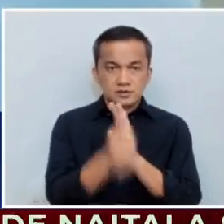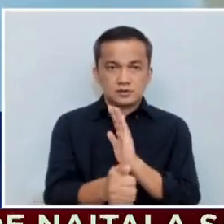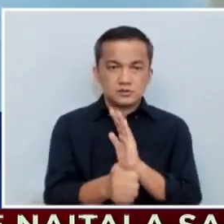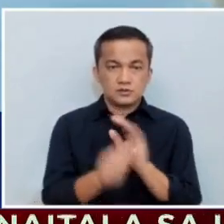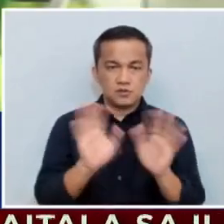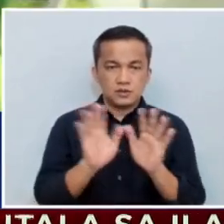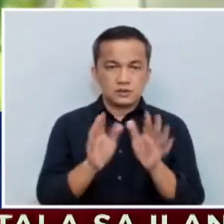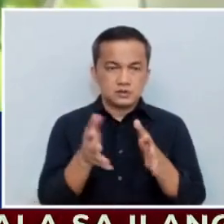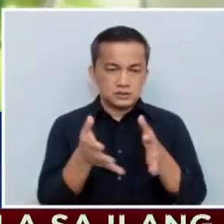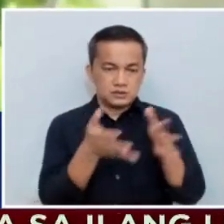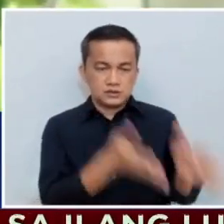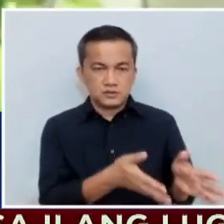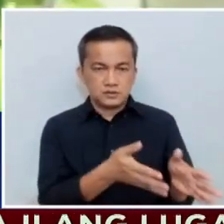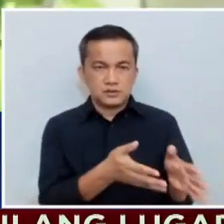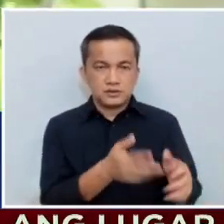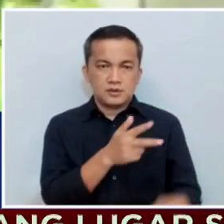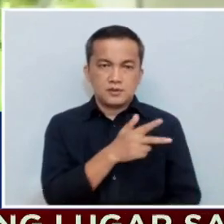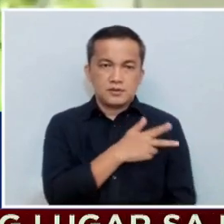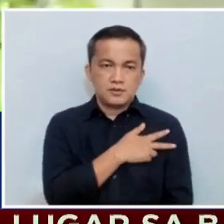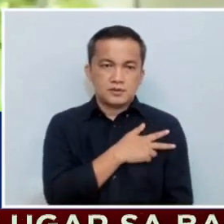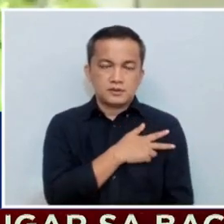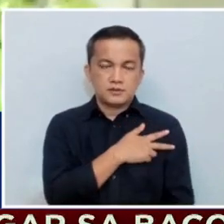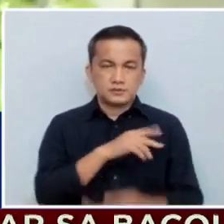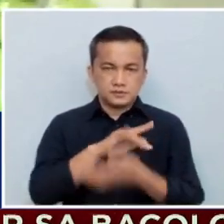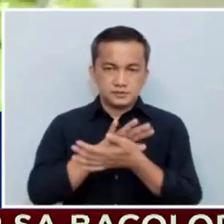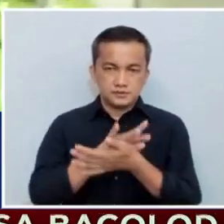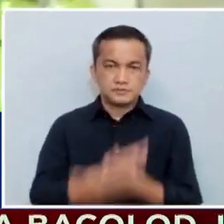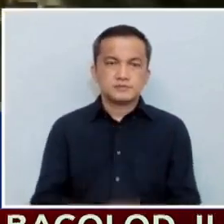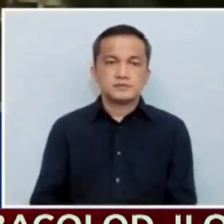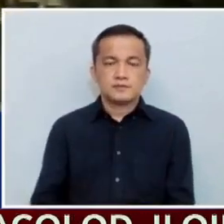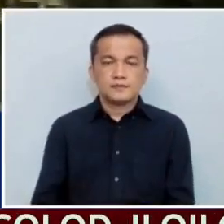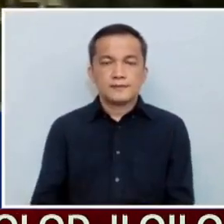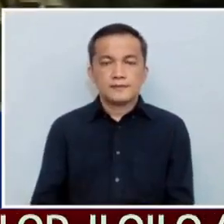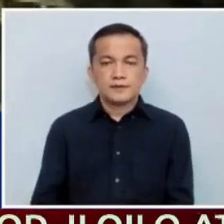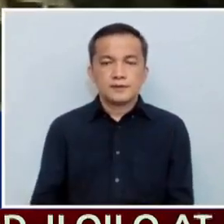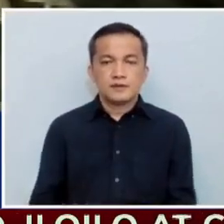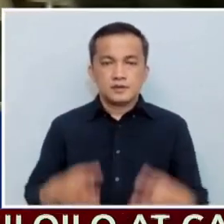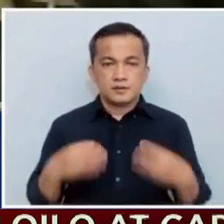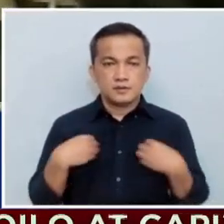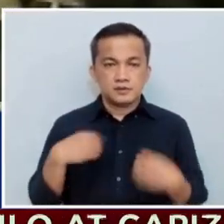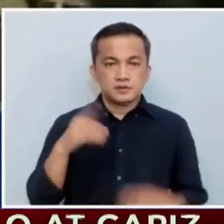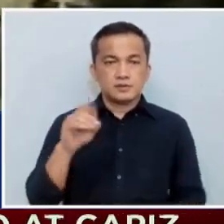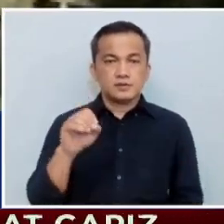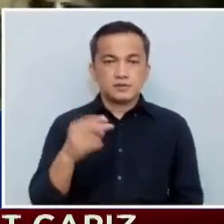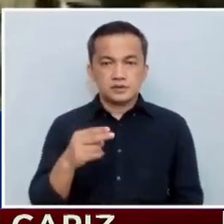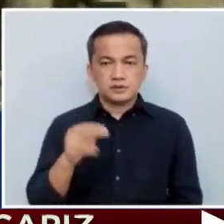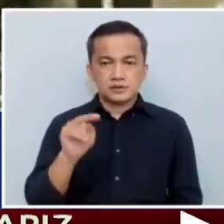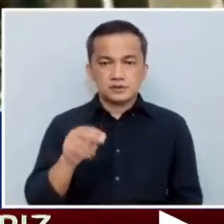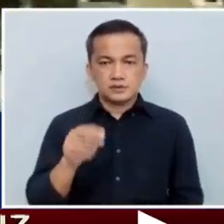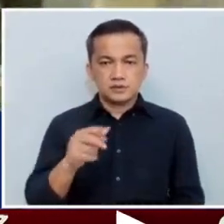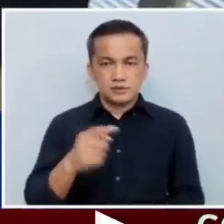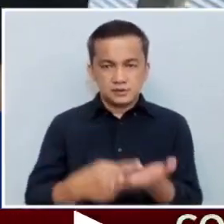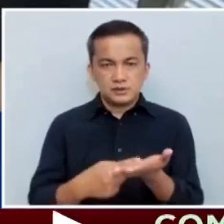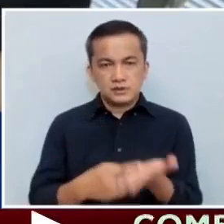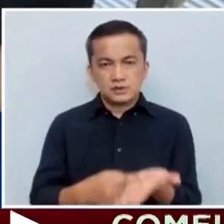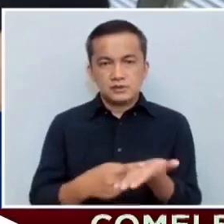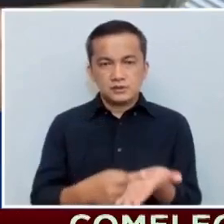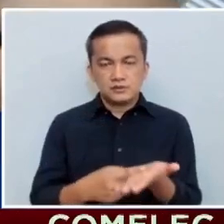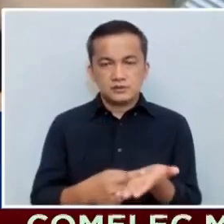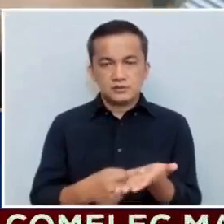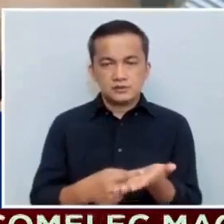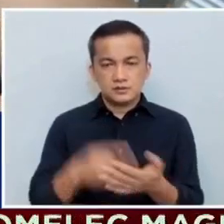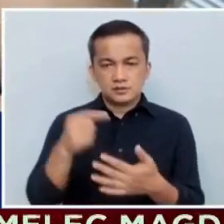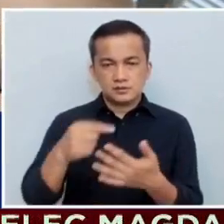isantabi ang pagpapabooster kontra COVID. Aminado rin ng DOH na kailangan talagang pag-usapan ang ilang